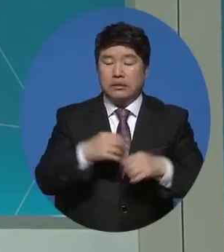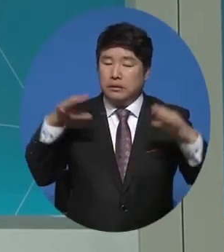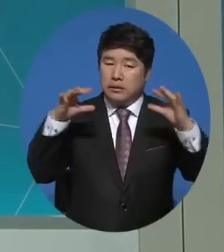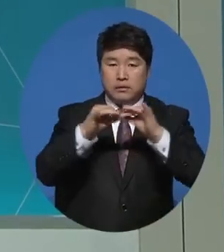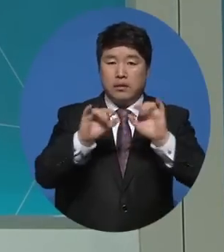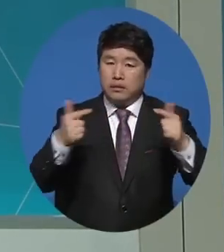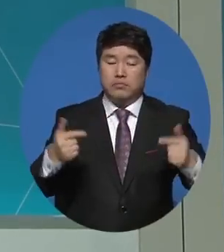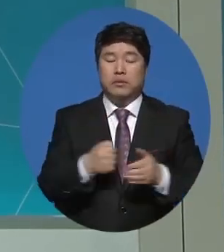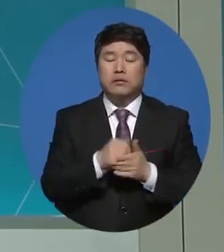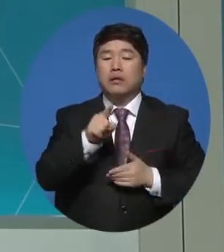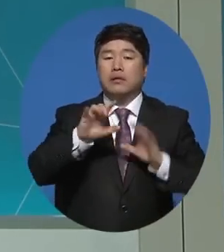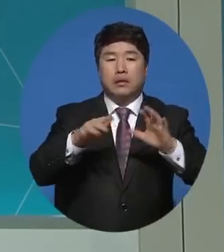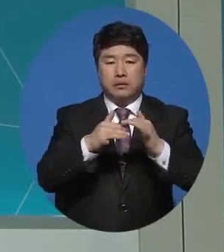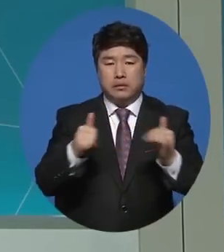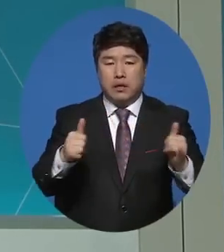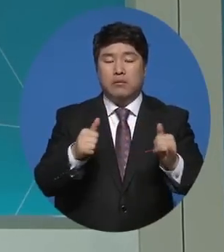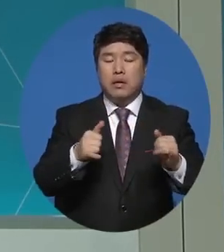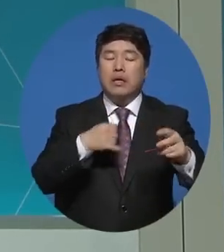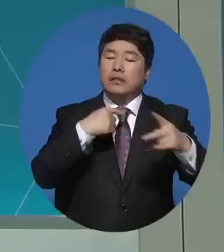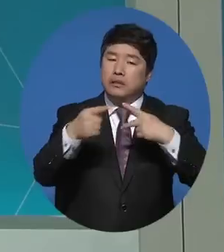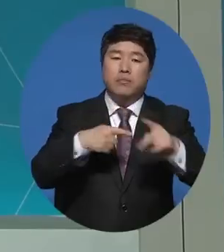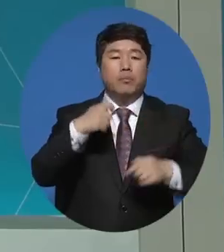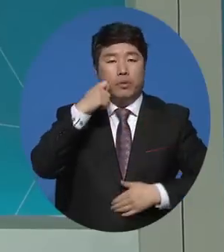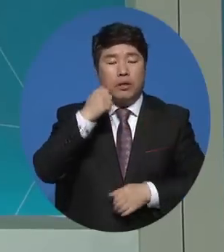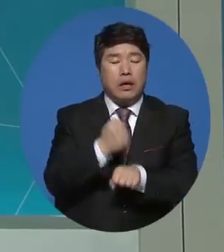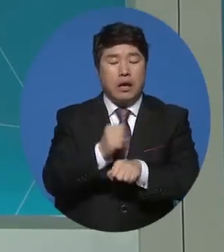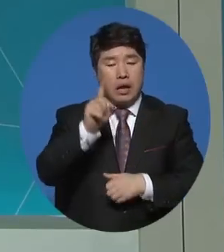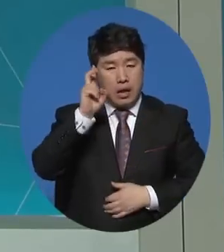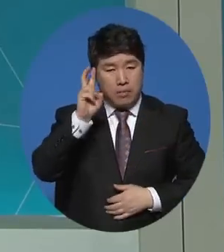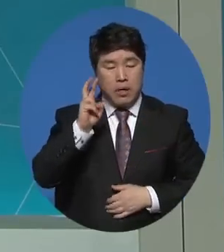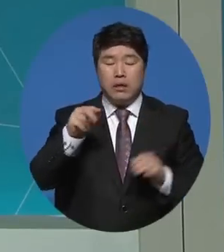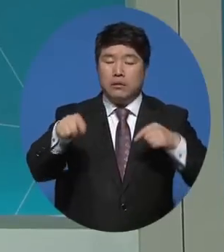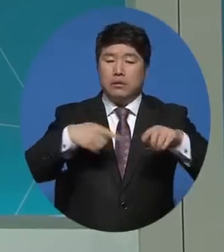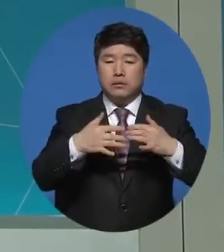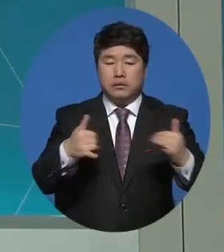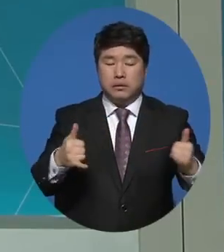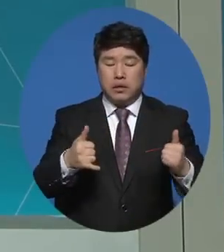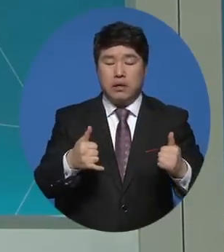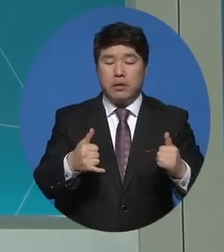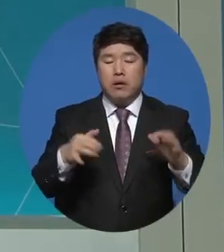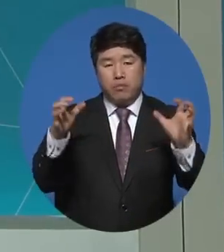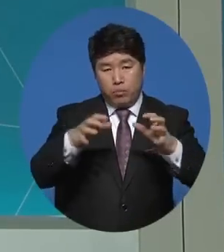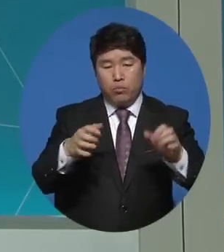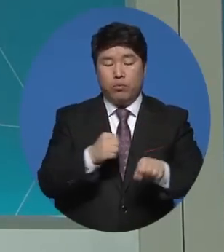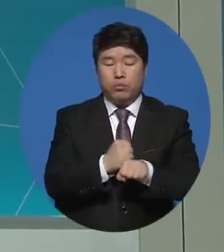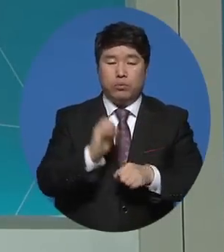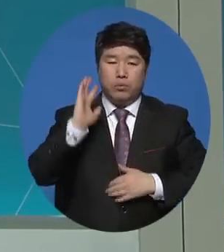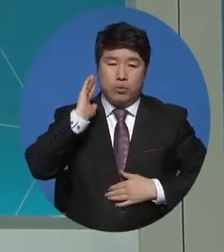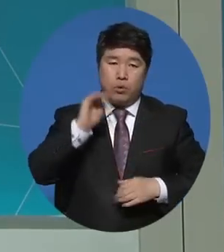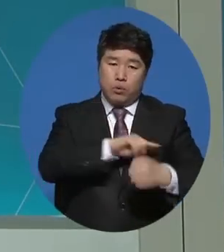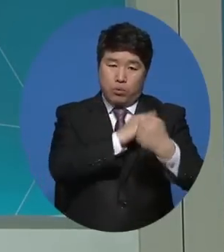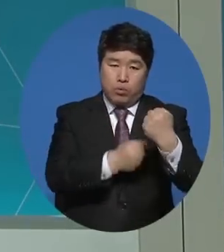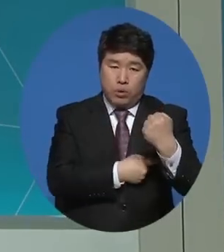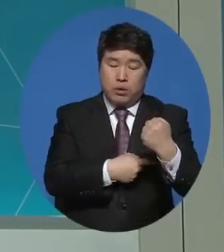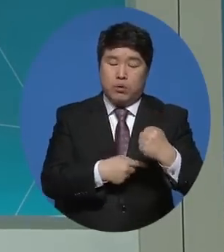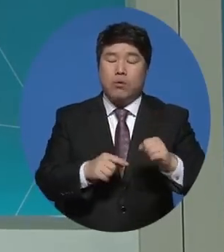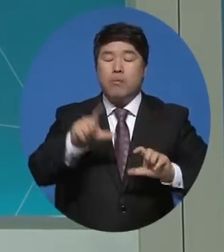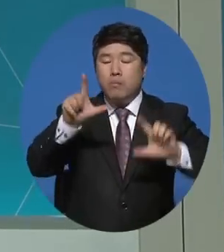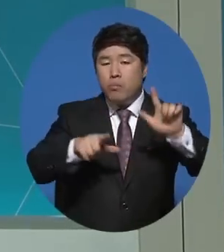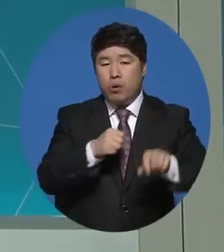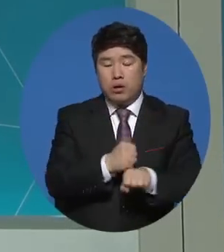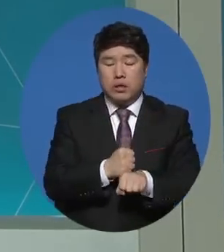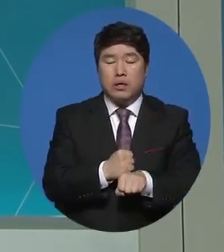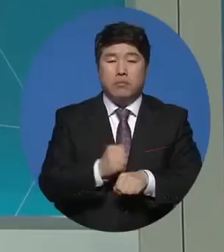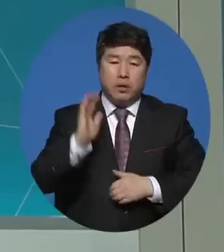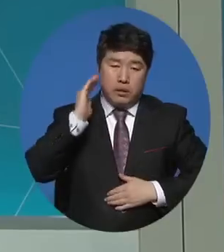국민들께서 납득을 못 하실 겁니다 정치인들이 모여 가지고 권력 구조를 대통령제로 하느냐 이혼 집정 무제로 하느냐 내각제로